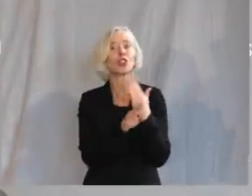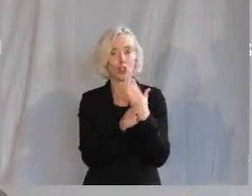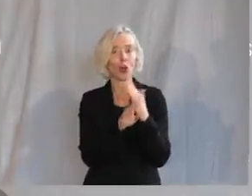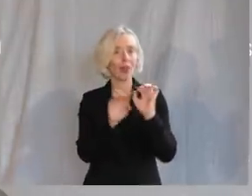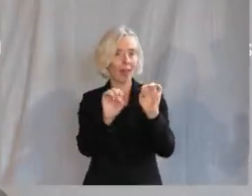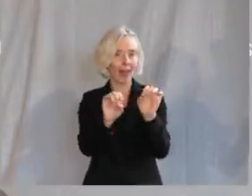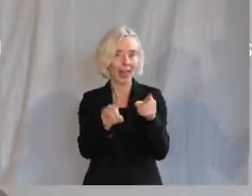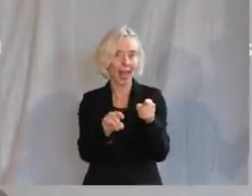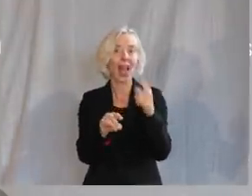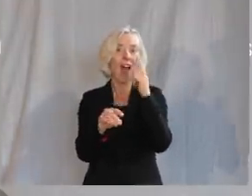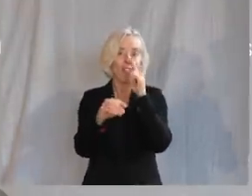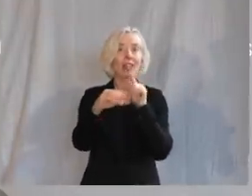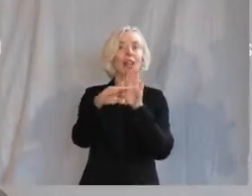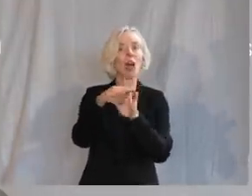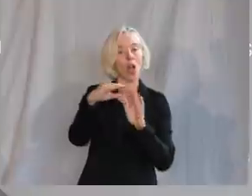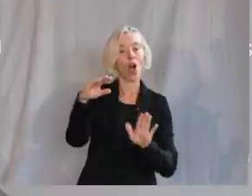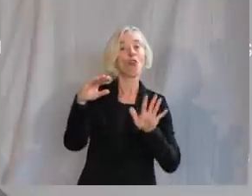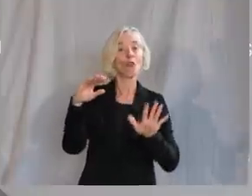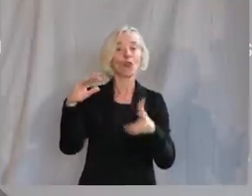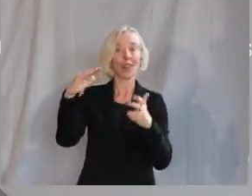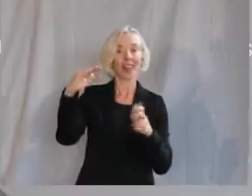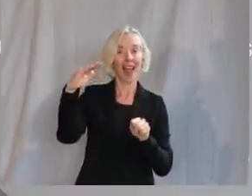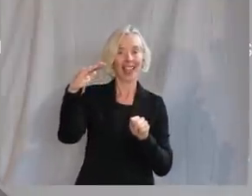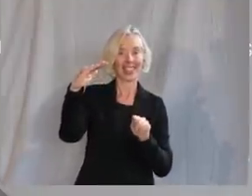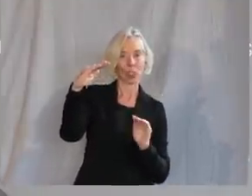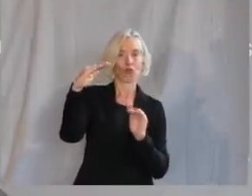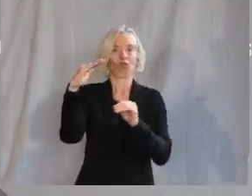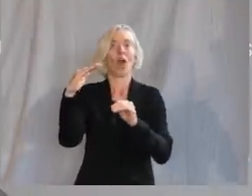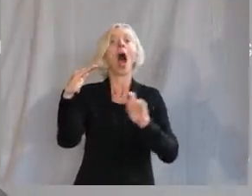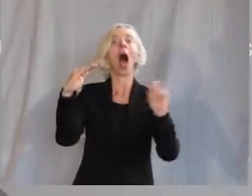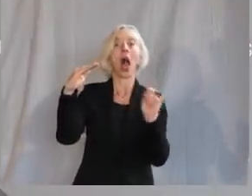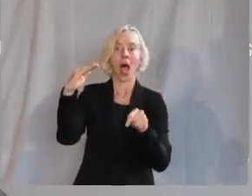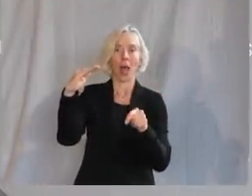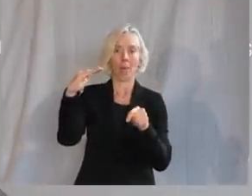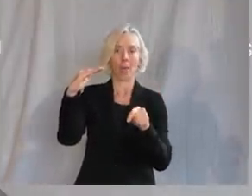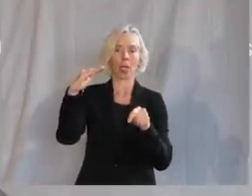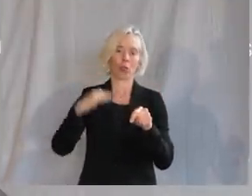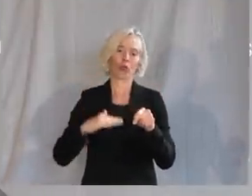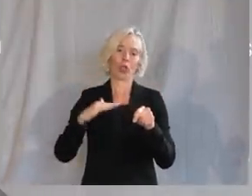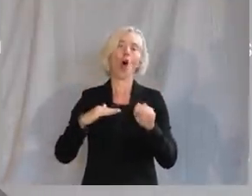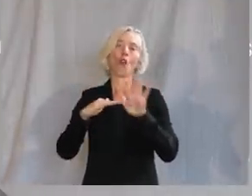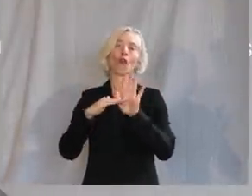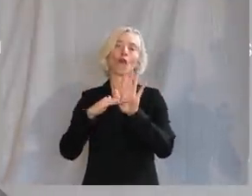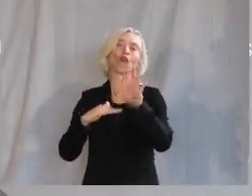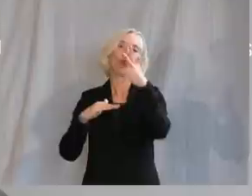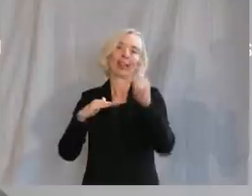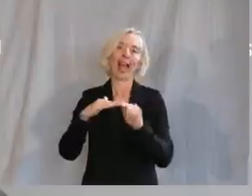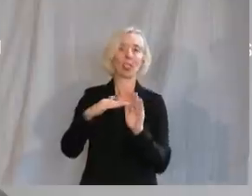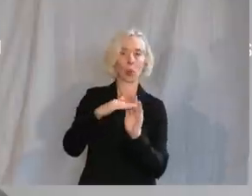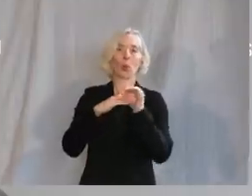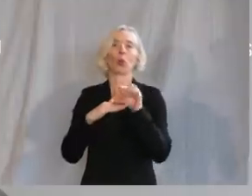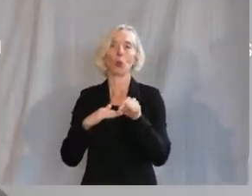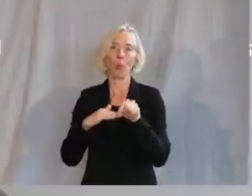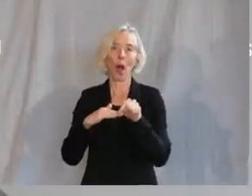Überschreiten des Signalwertes von 35 ein Signal ist, aber per se noch gar nicht unbedingt etwas auslöst, vor